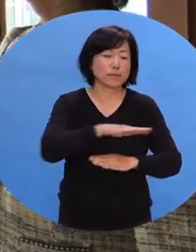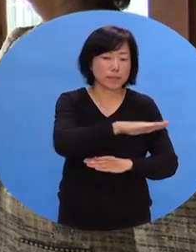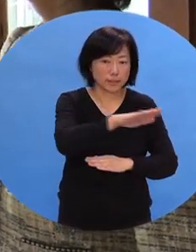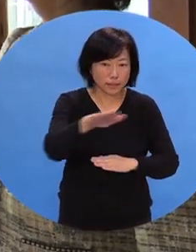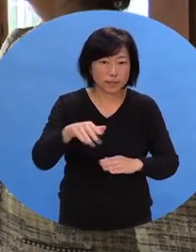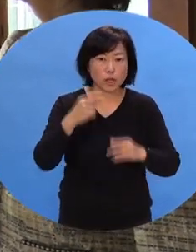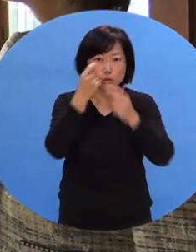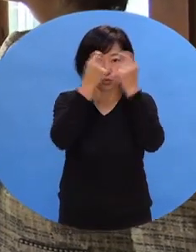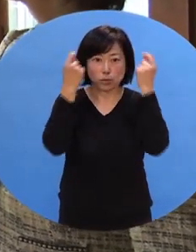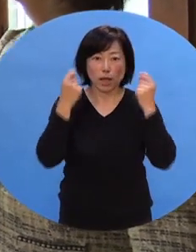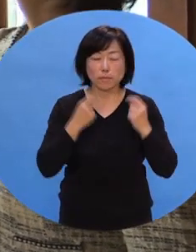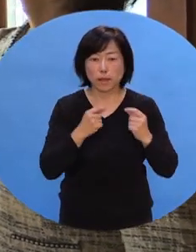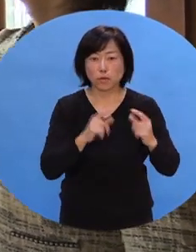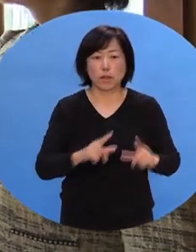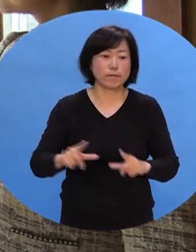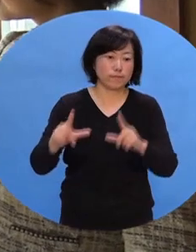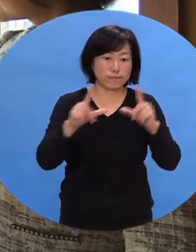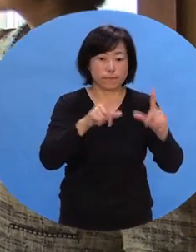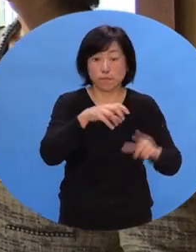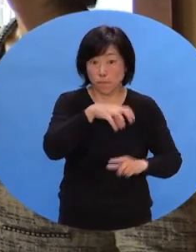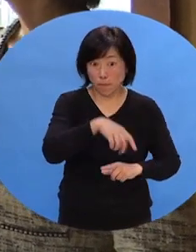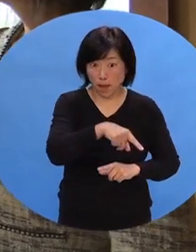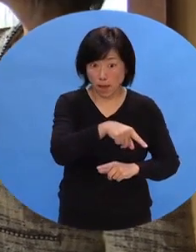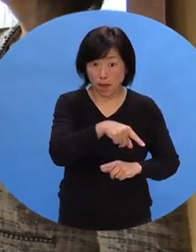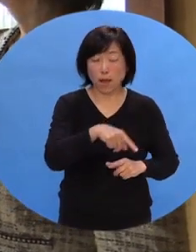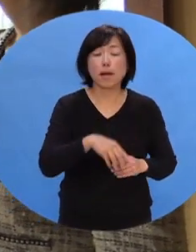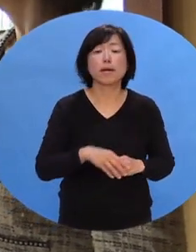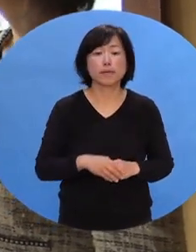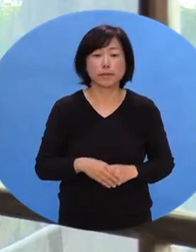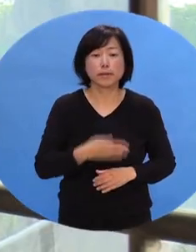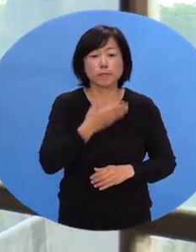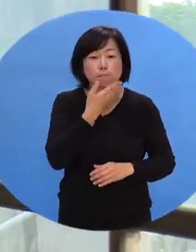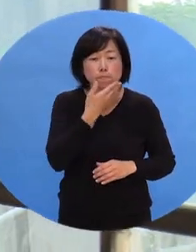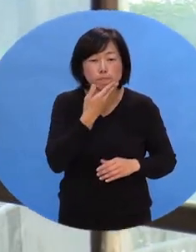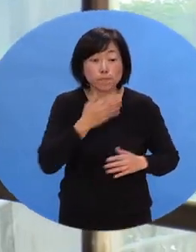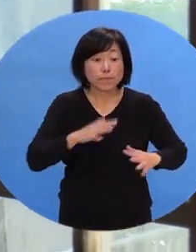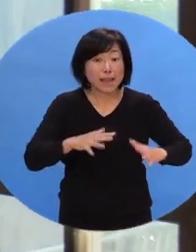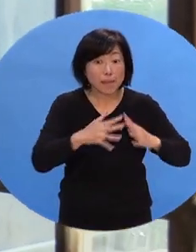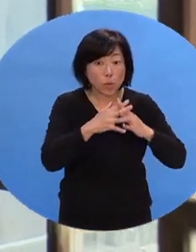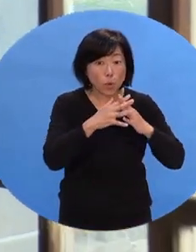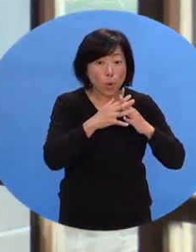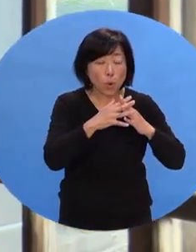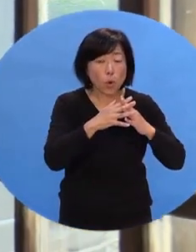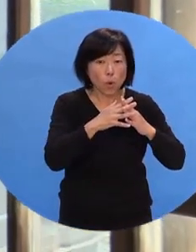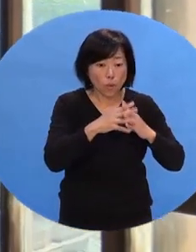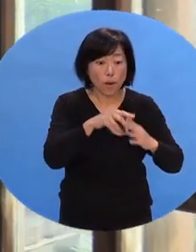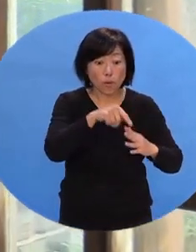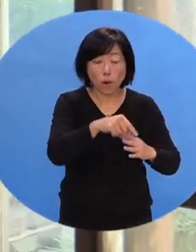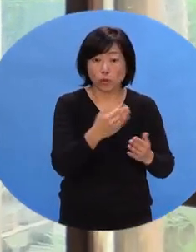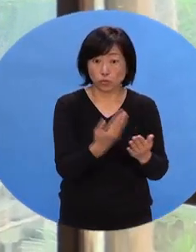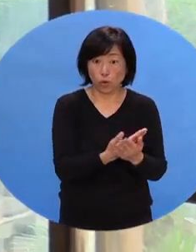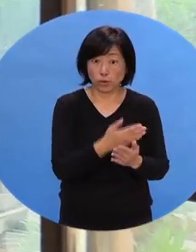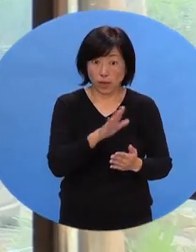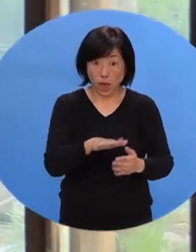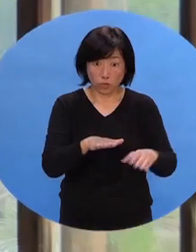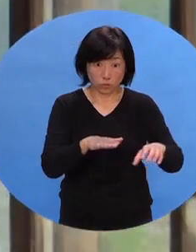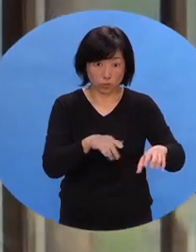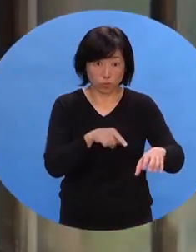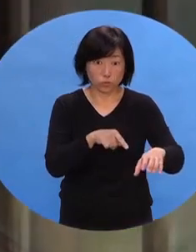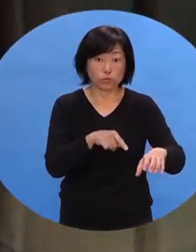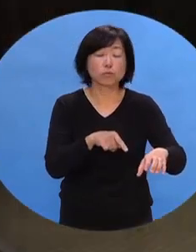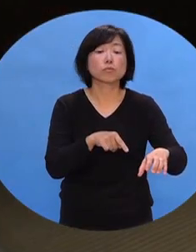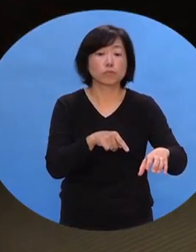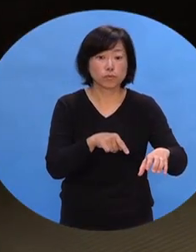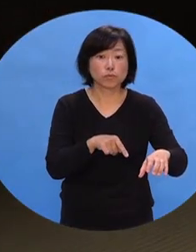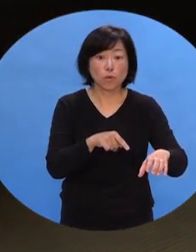が、プライベートで過ごされたところが残ってまして、重要な建物部分はこちらに残って